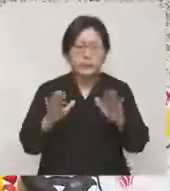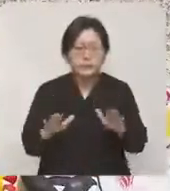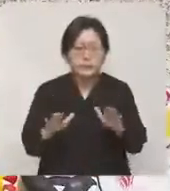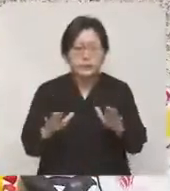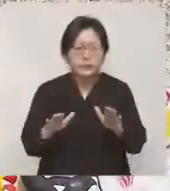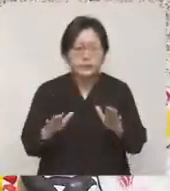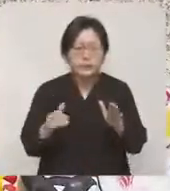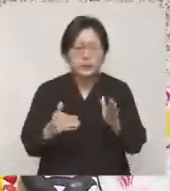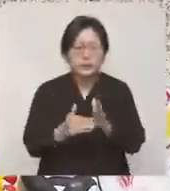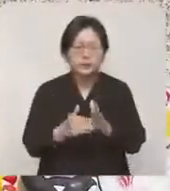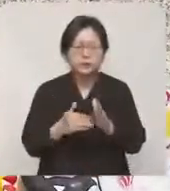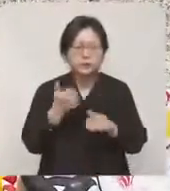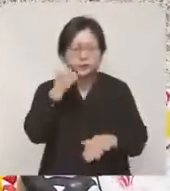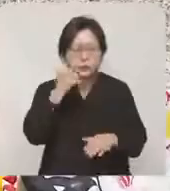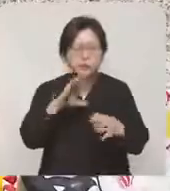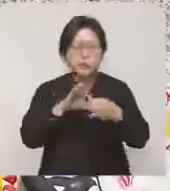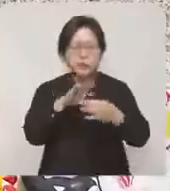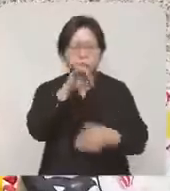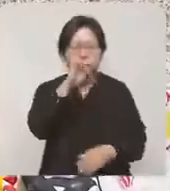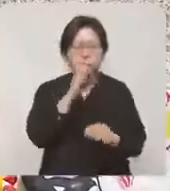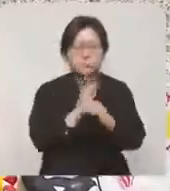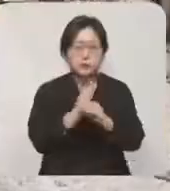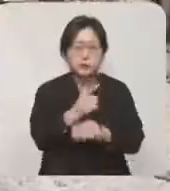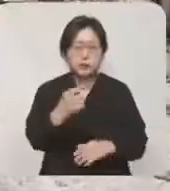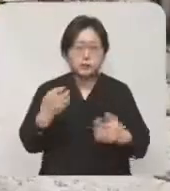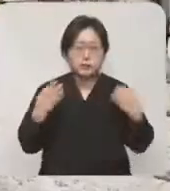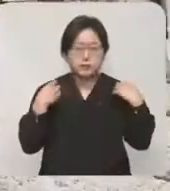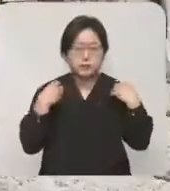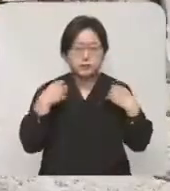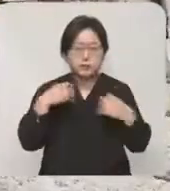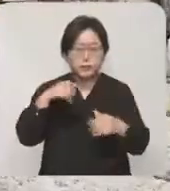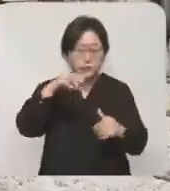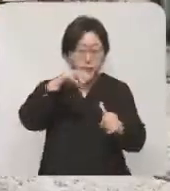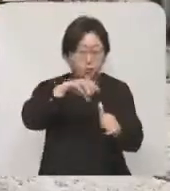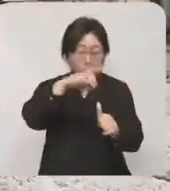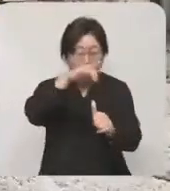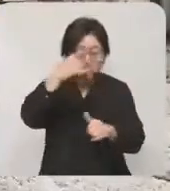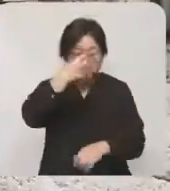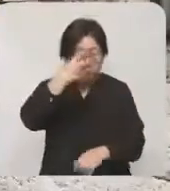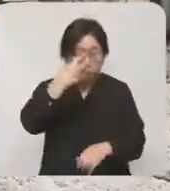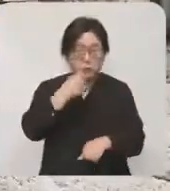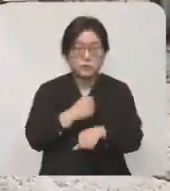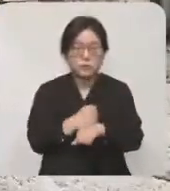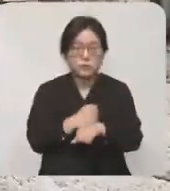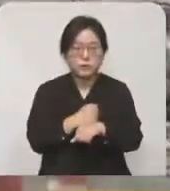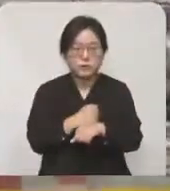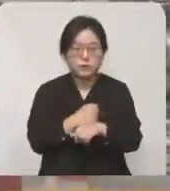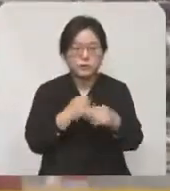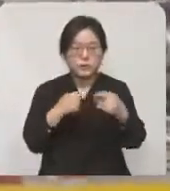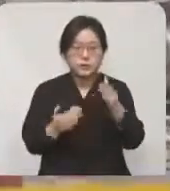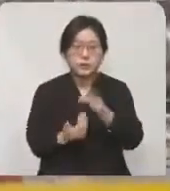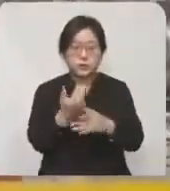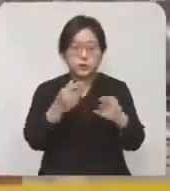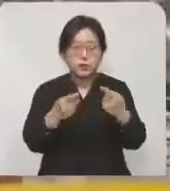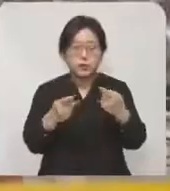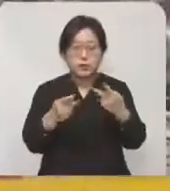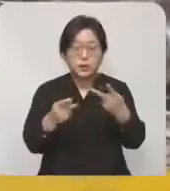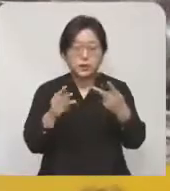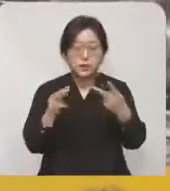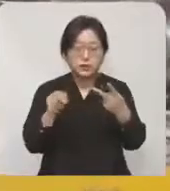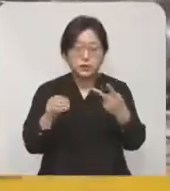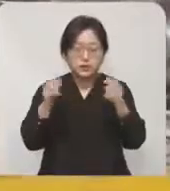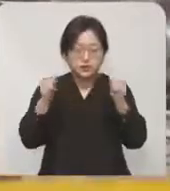누구와도 연락이 닫지 않고 있습니다 소방당국 분 위치추적을 통해 이들이 사고현장 반경 2km 내에 있는 것으로